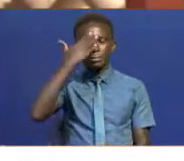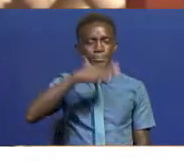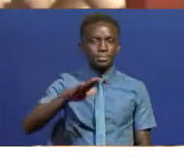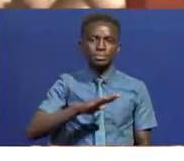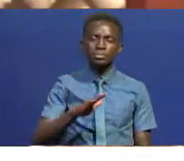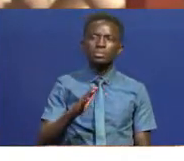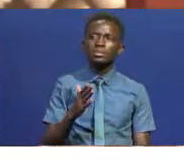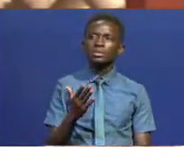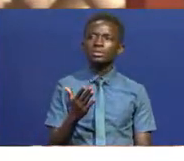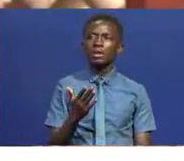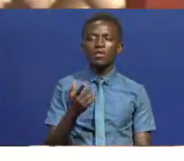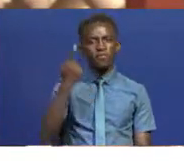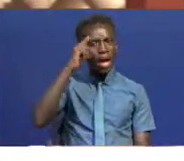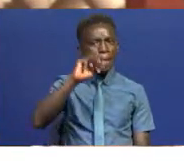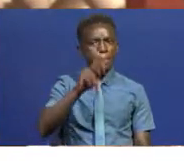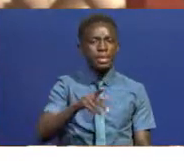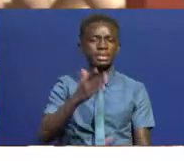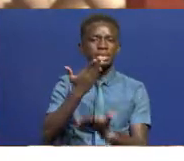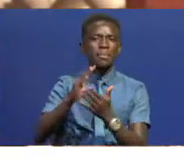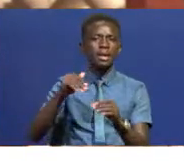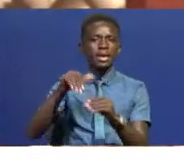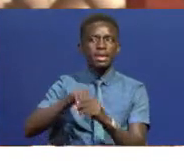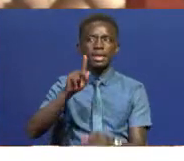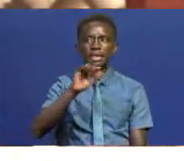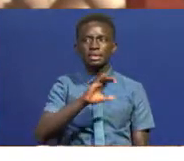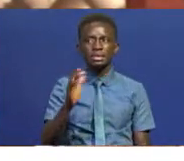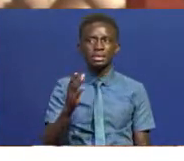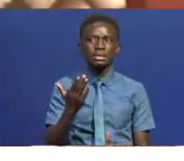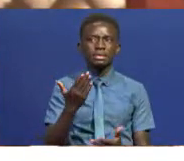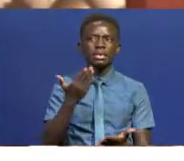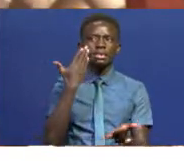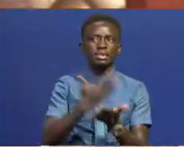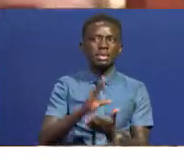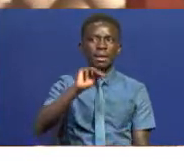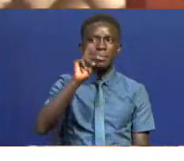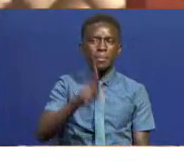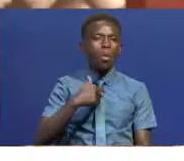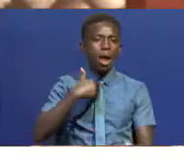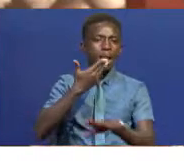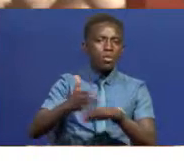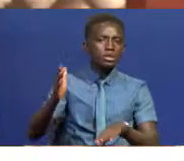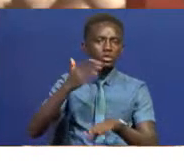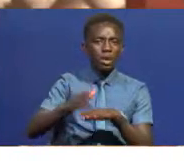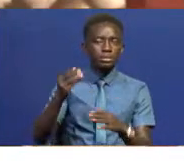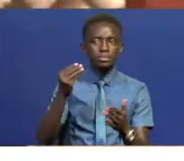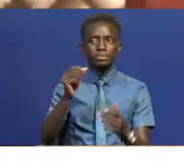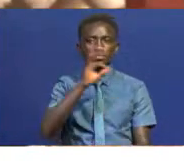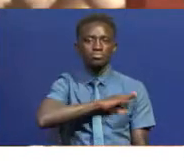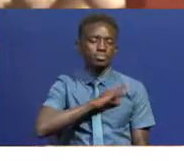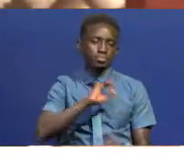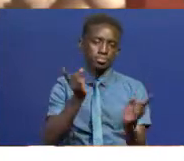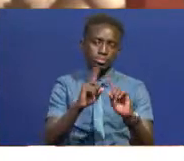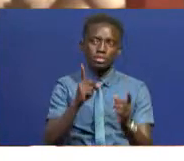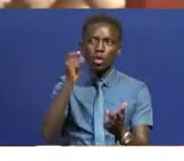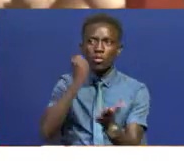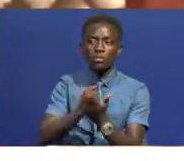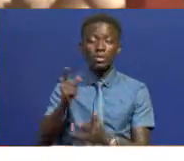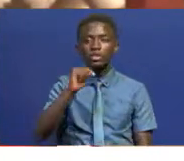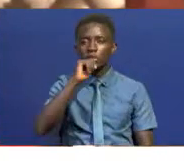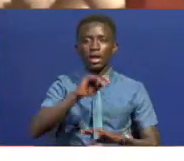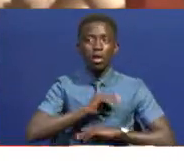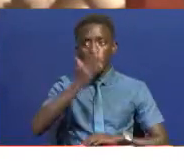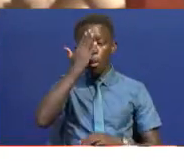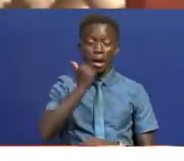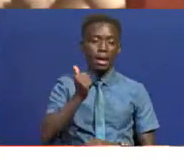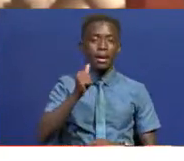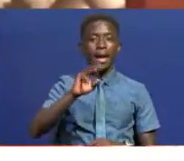Wale haitakani kuwa kuna wabunge wanataka kupoteza marugurupu. Hawana hata hizo ofisi hazitoshi bunge kwa sababu wabunge ni